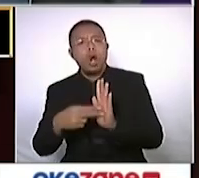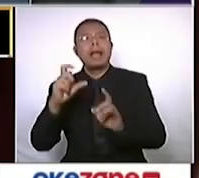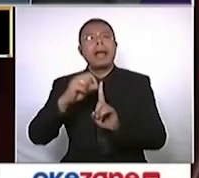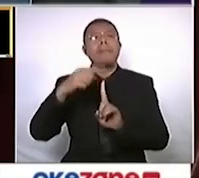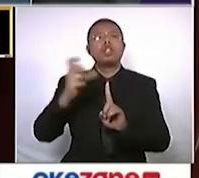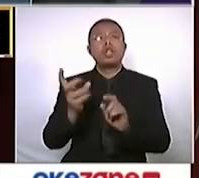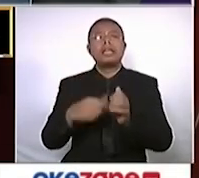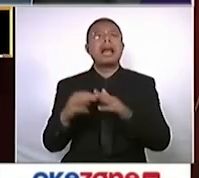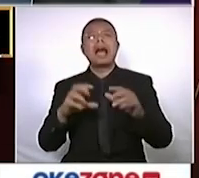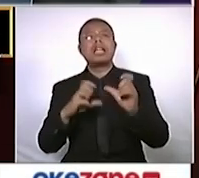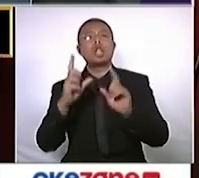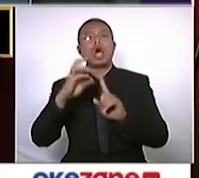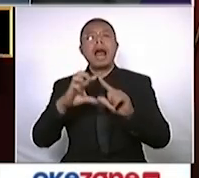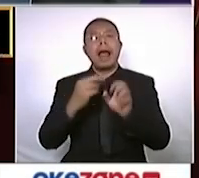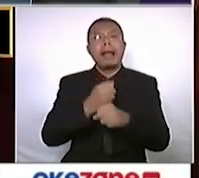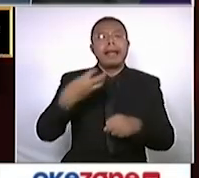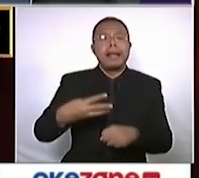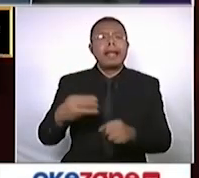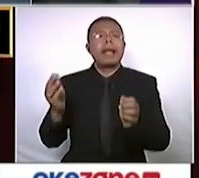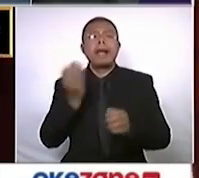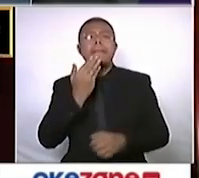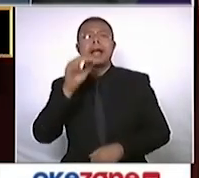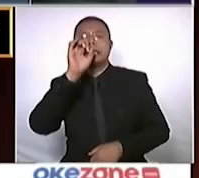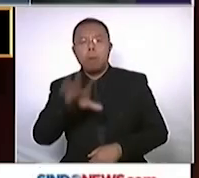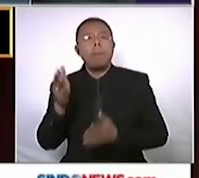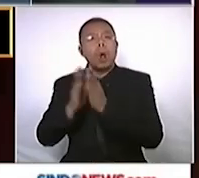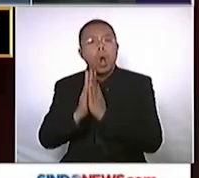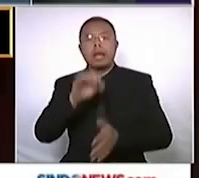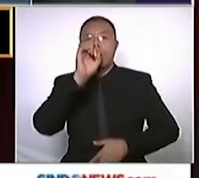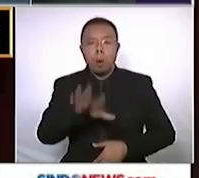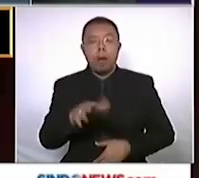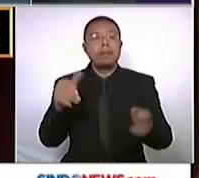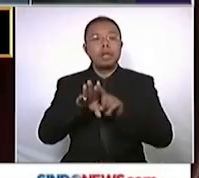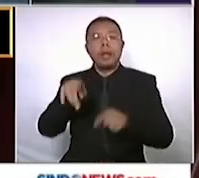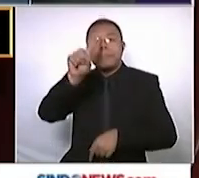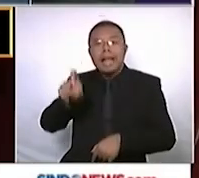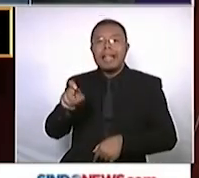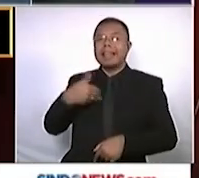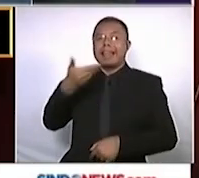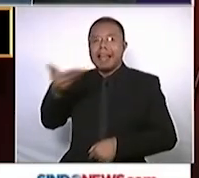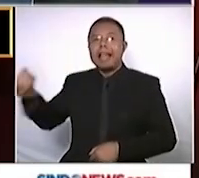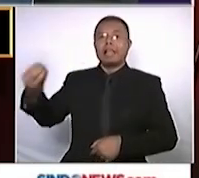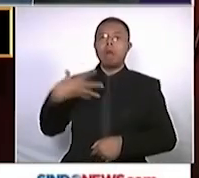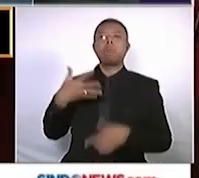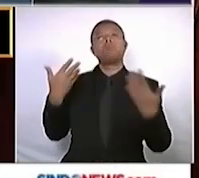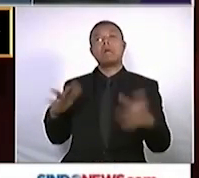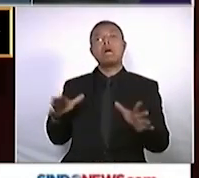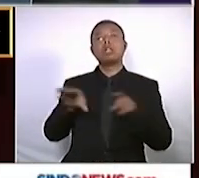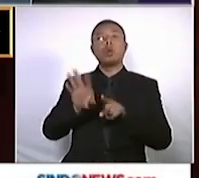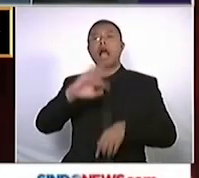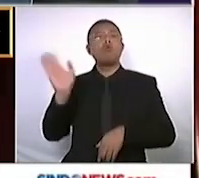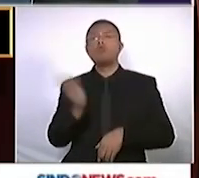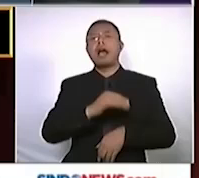and storage? Simple sekali Pak pertanyaan saya Pak. Mohon dijawab Pak. Dijawab sesuai pertanyaan yang saya tanyakan